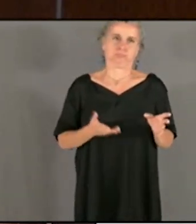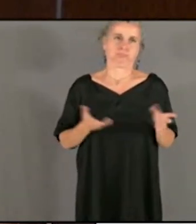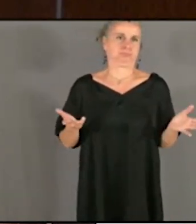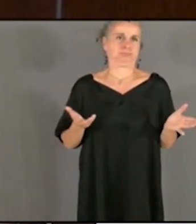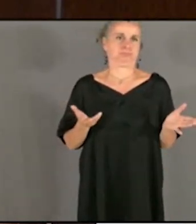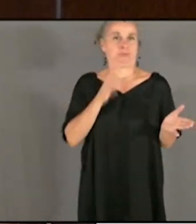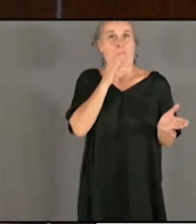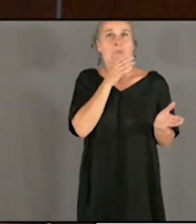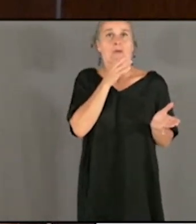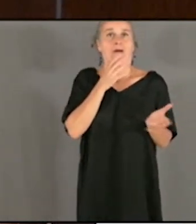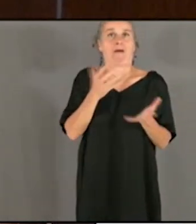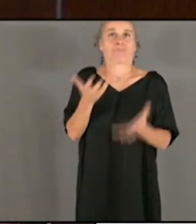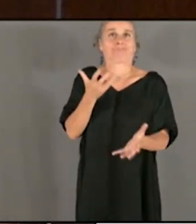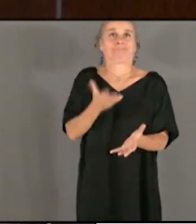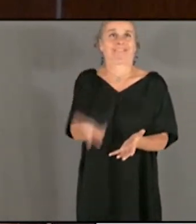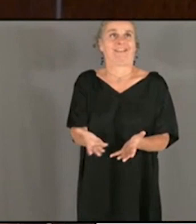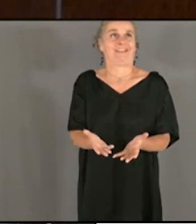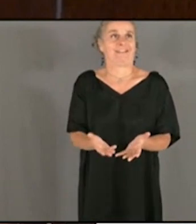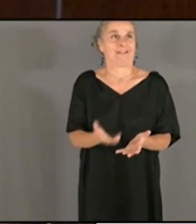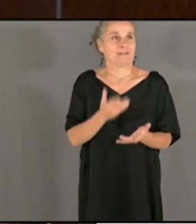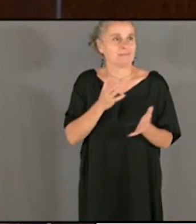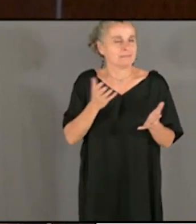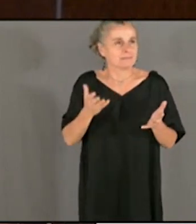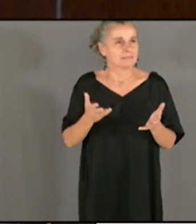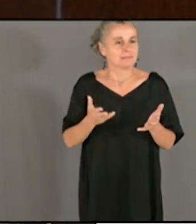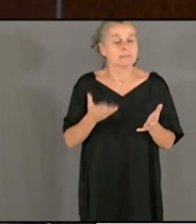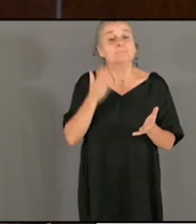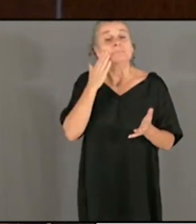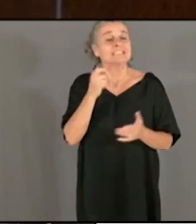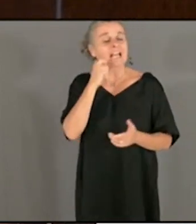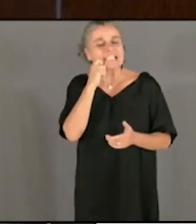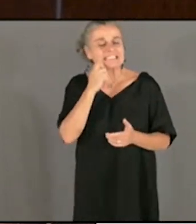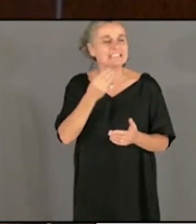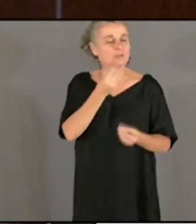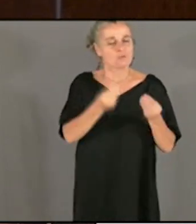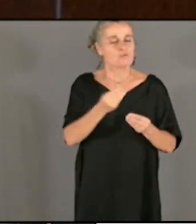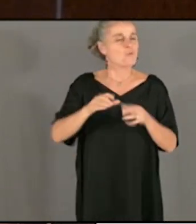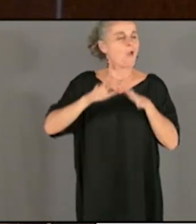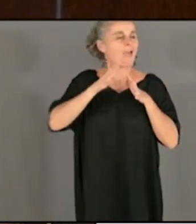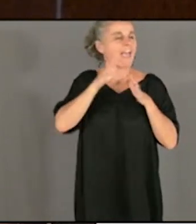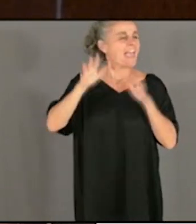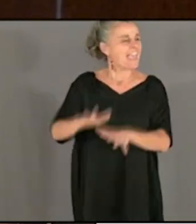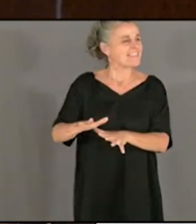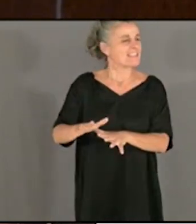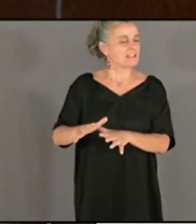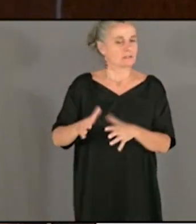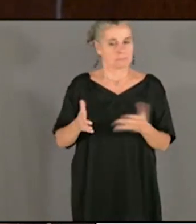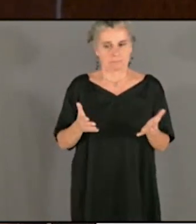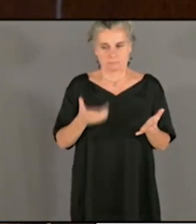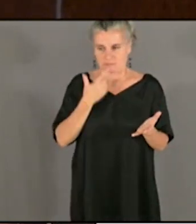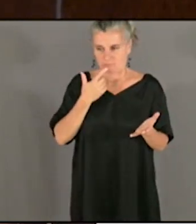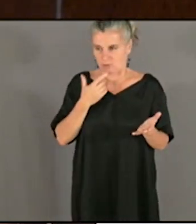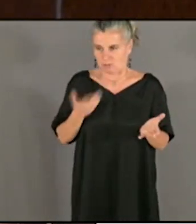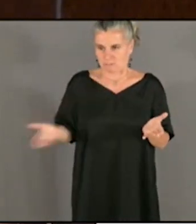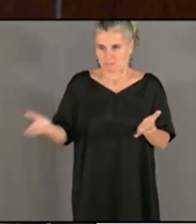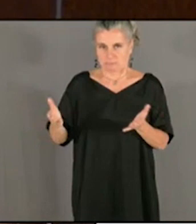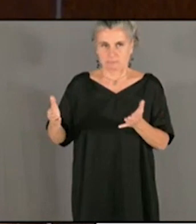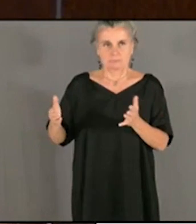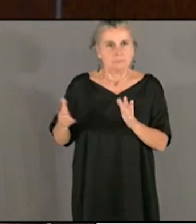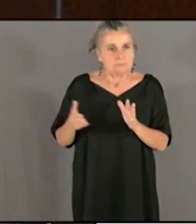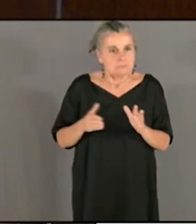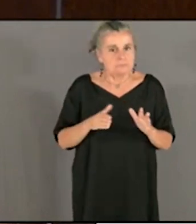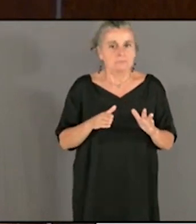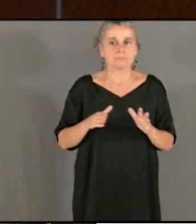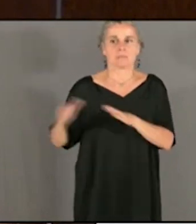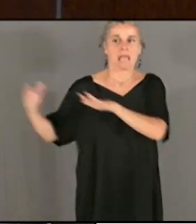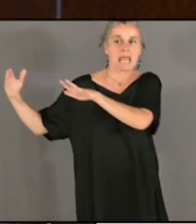couloir. Parce que s'il y avait du racisme et de la haine, eh bien, il n'y aurait pas tant de candidats à l'émigration vers